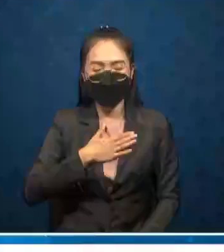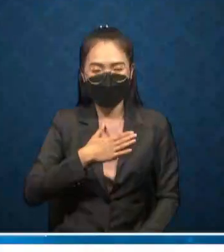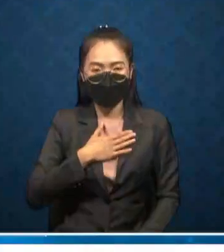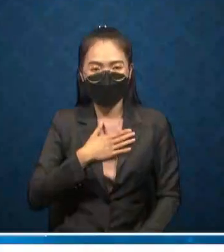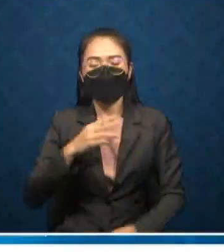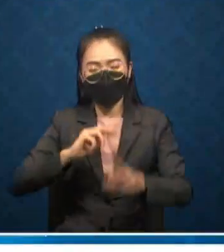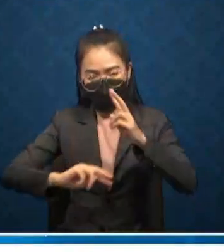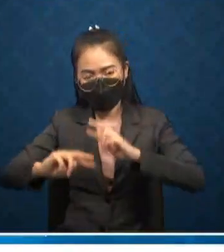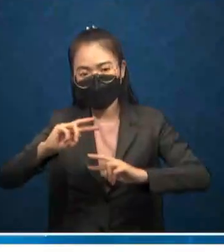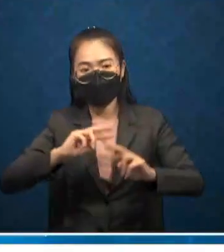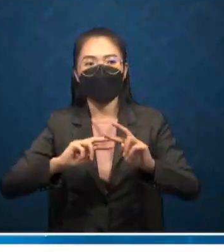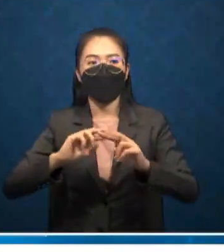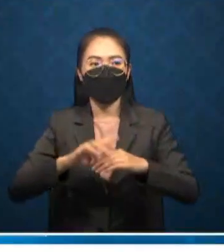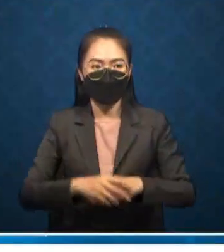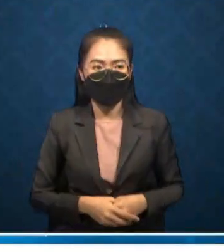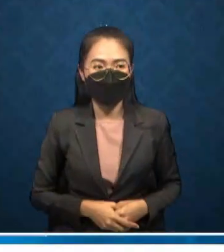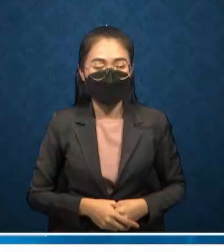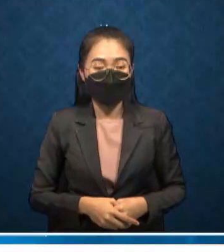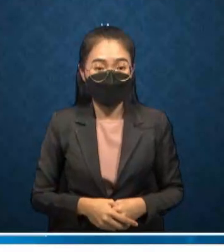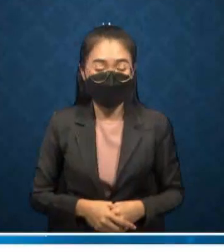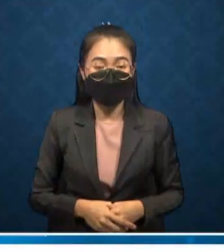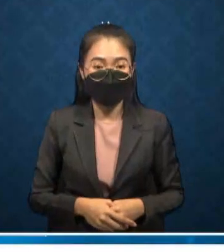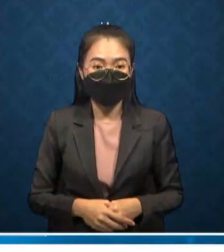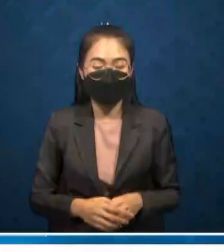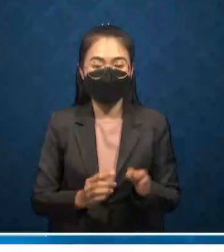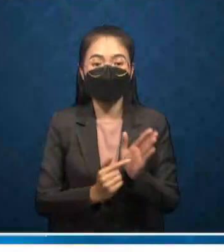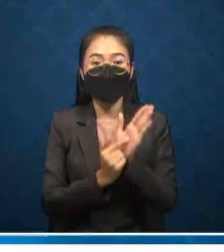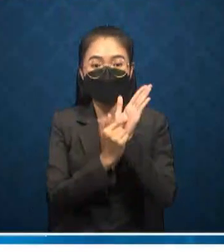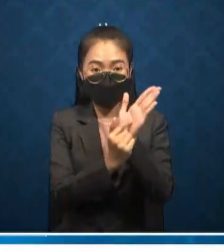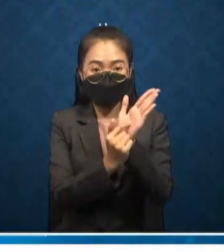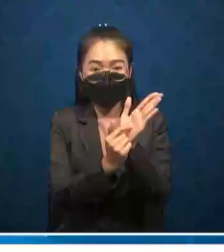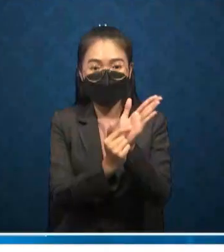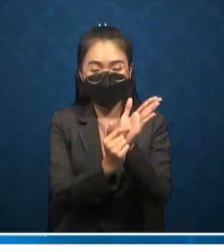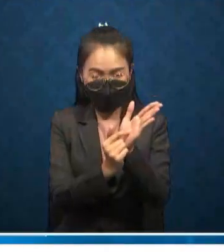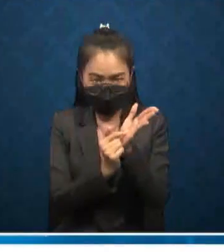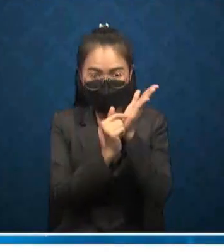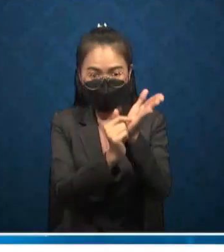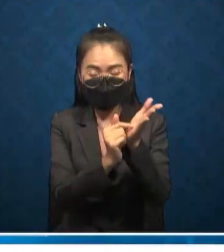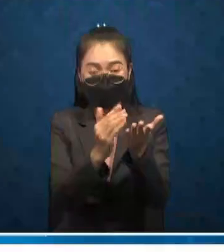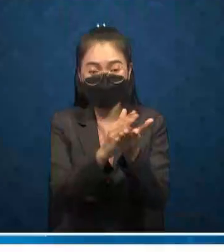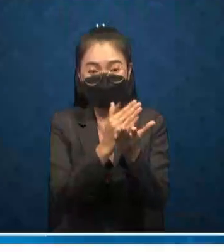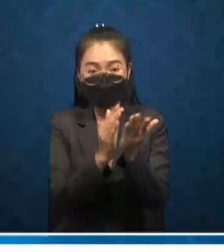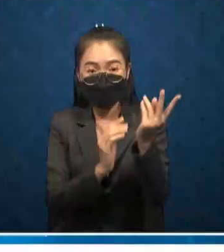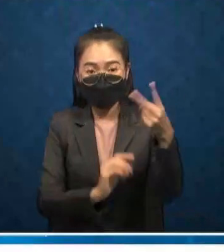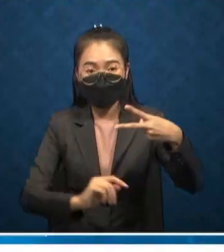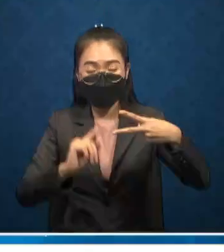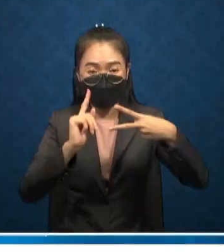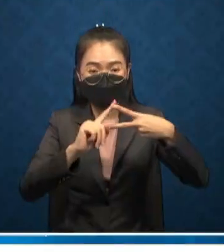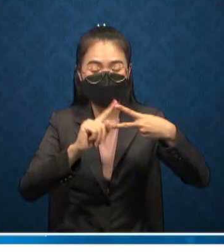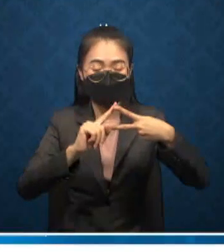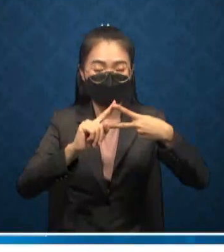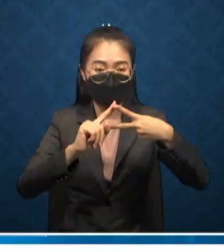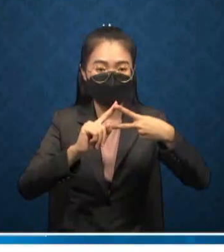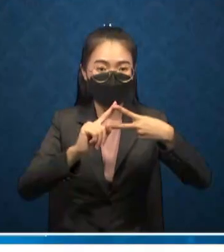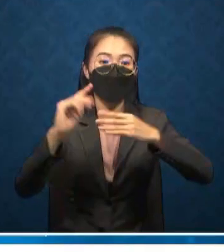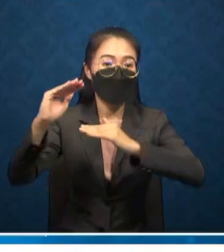ข้อเสนอนะคะข้อเสนอแนะมี 2ส่วนด้วยกันนะส่วนที่หนึ่งก็คือการพัฒนาหรือการสร้าง